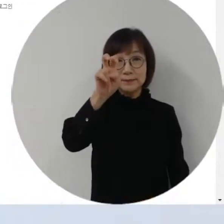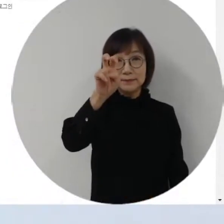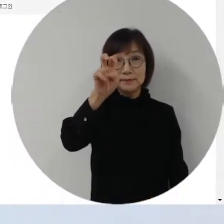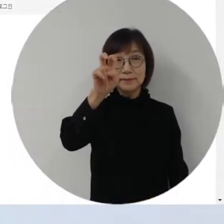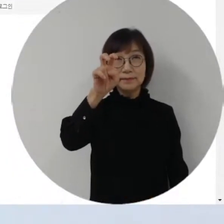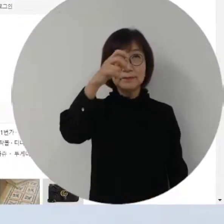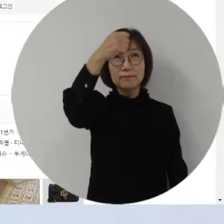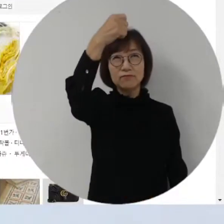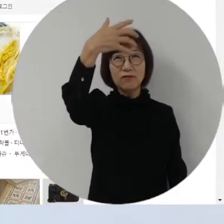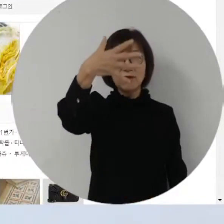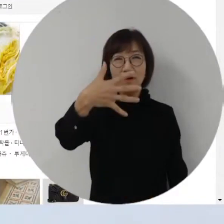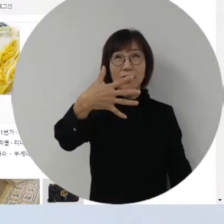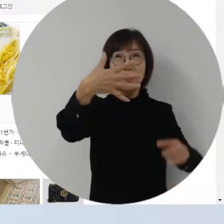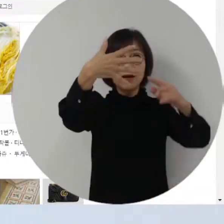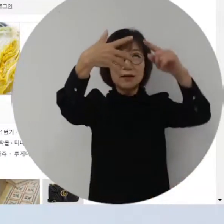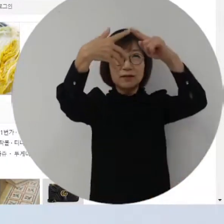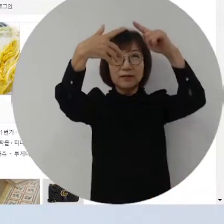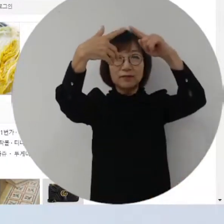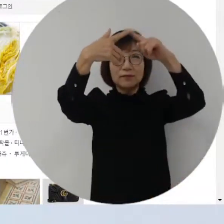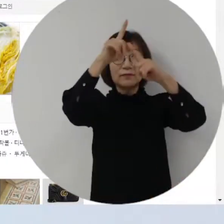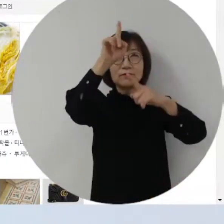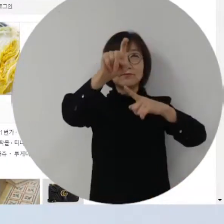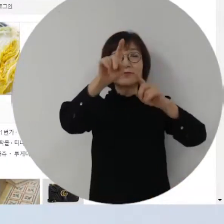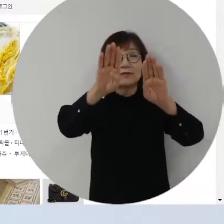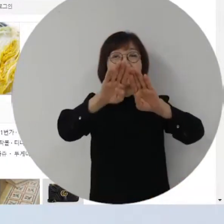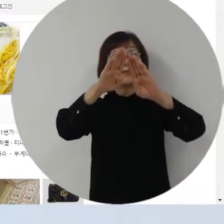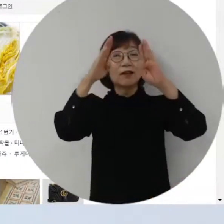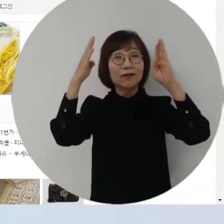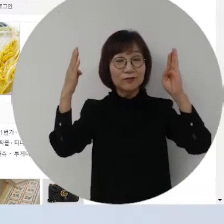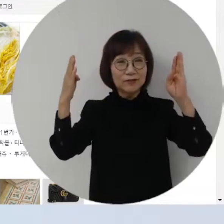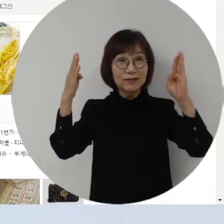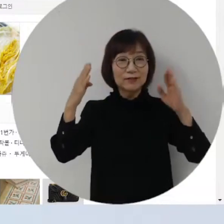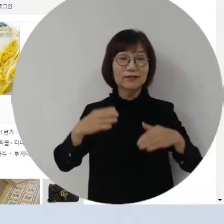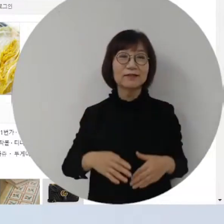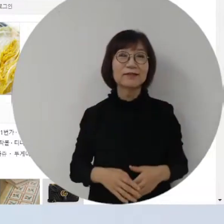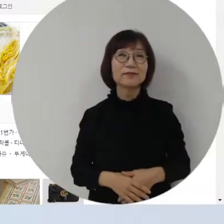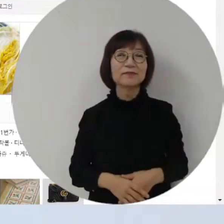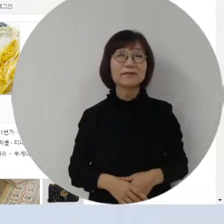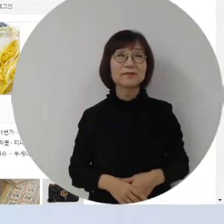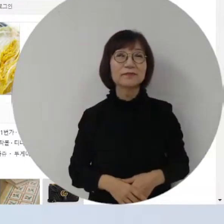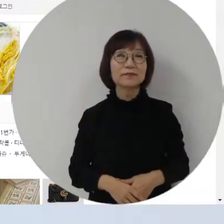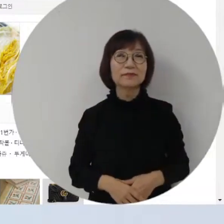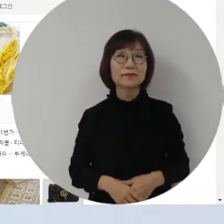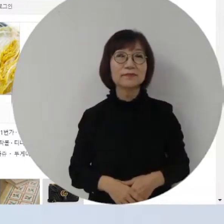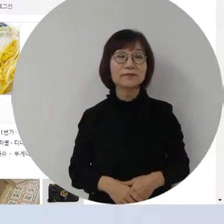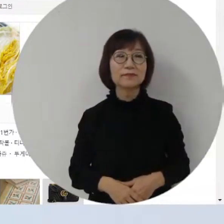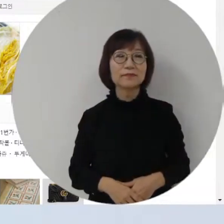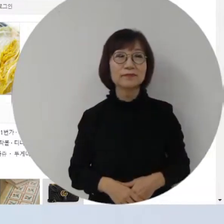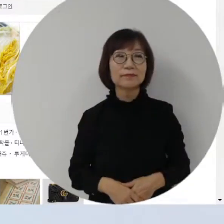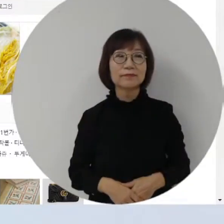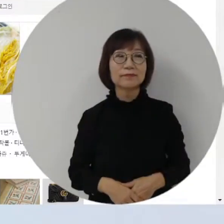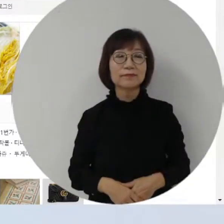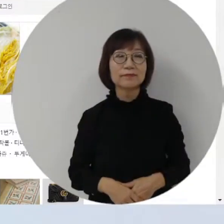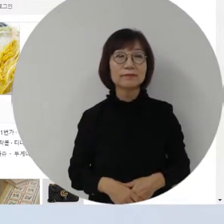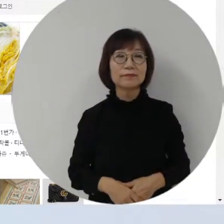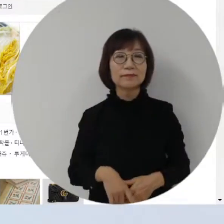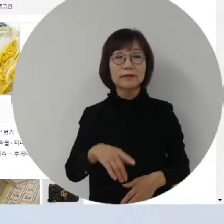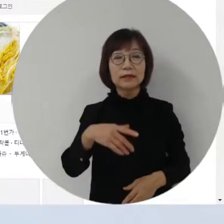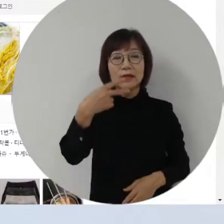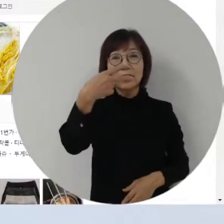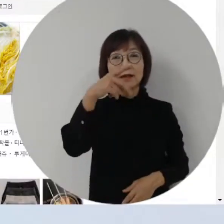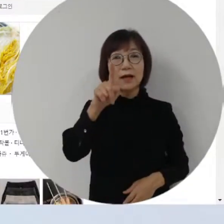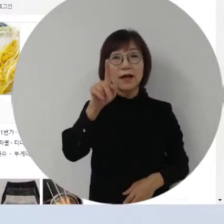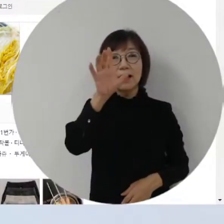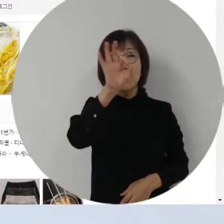다음의 홈페이지에요. 주소 입력줄을 클릭을 하고 얘도 복사할 거예요. 복사. 마우스